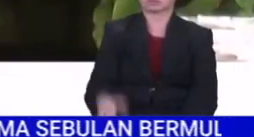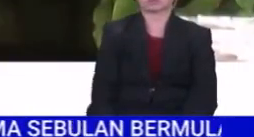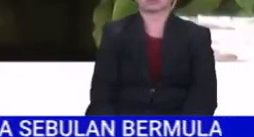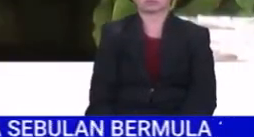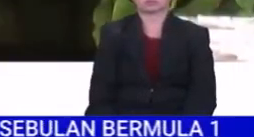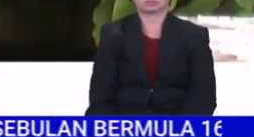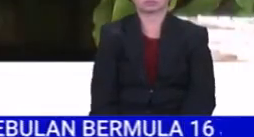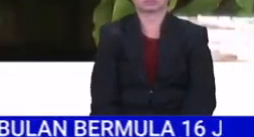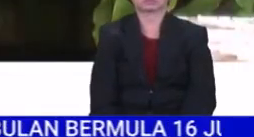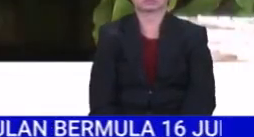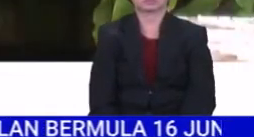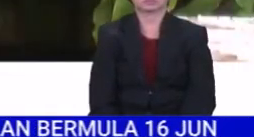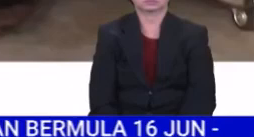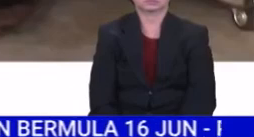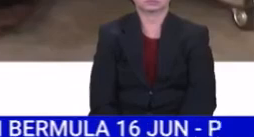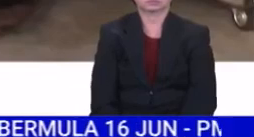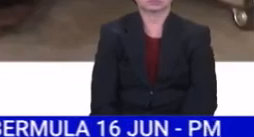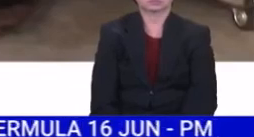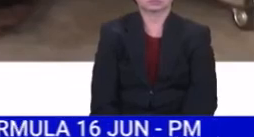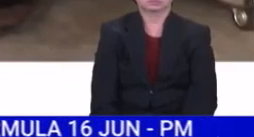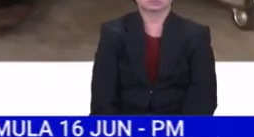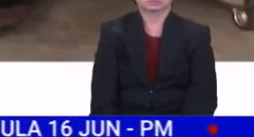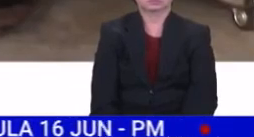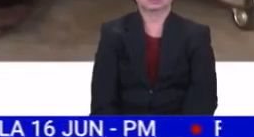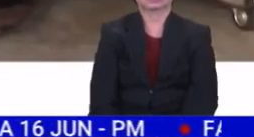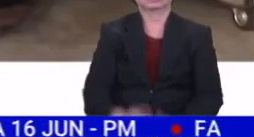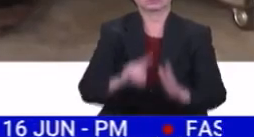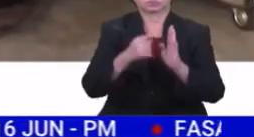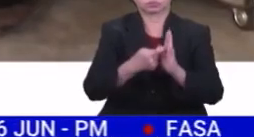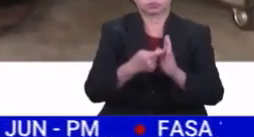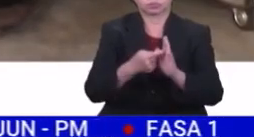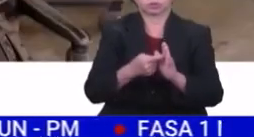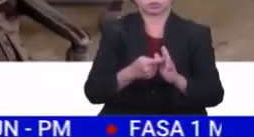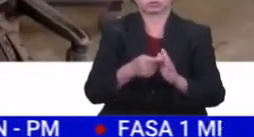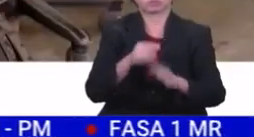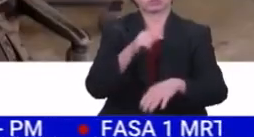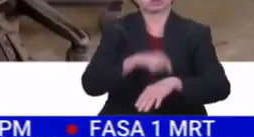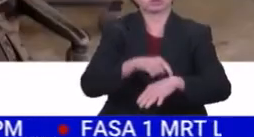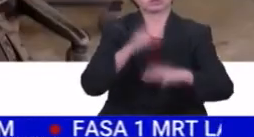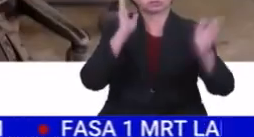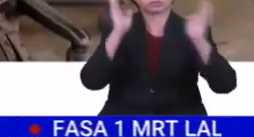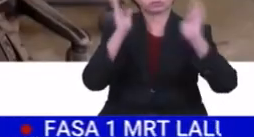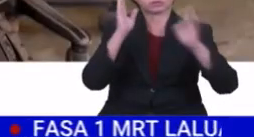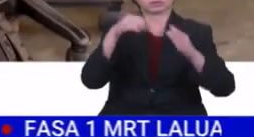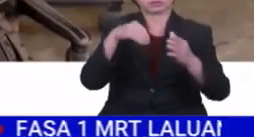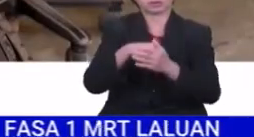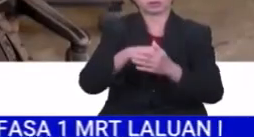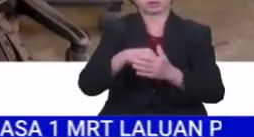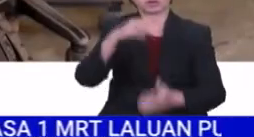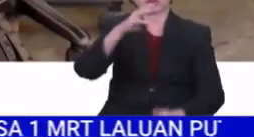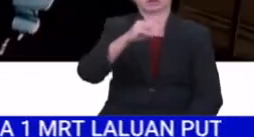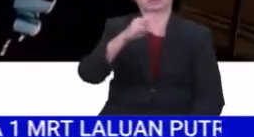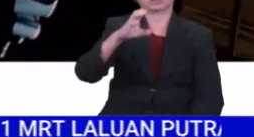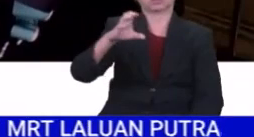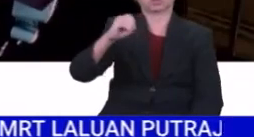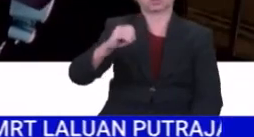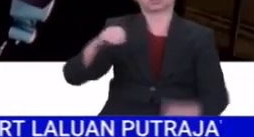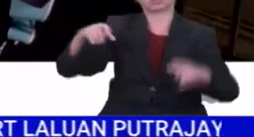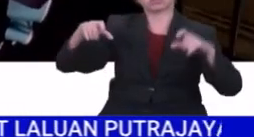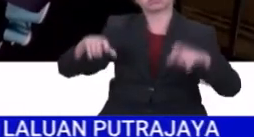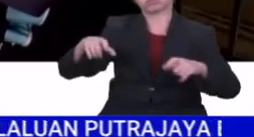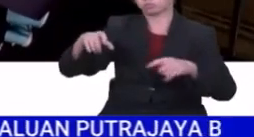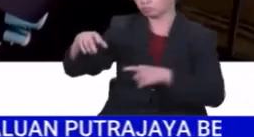samping pager gedog semuanya Bermuda jadikan negara berada dalam tempo perintah kawalan pergerakkan